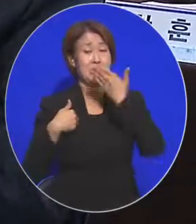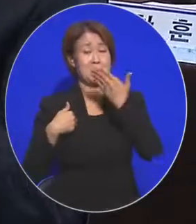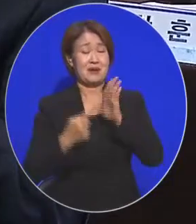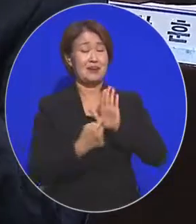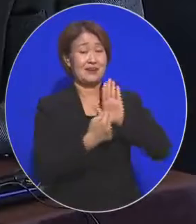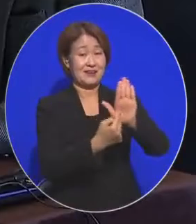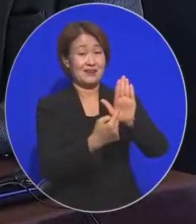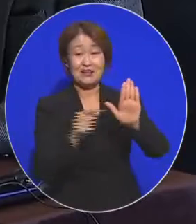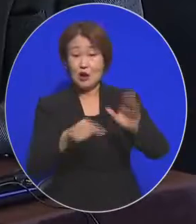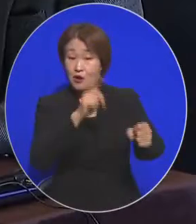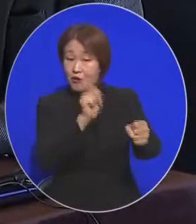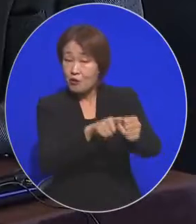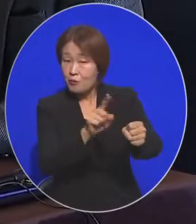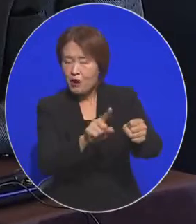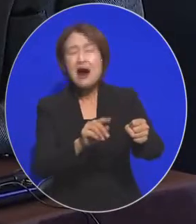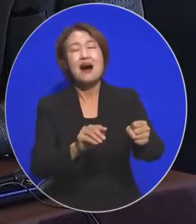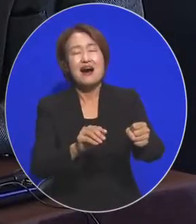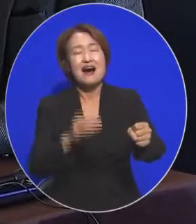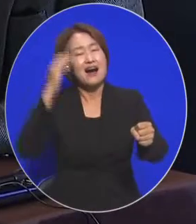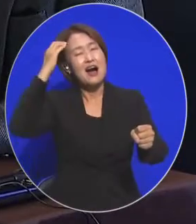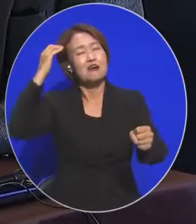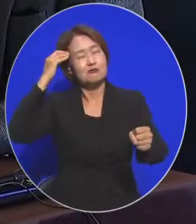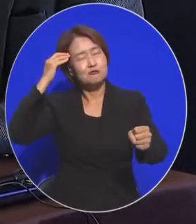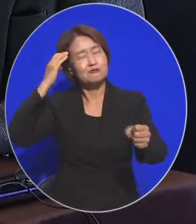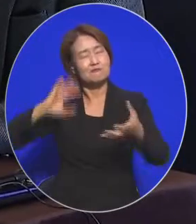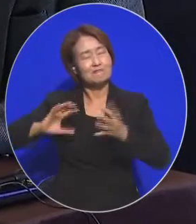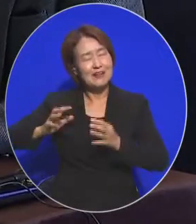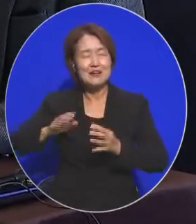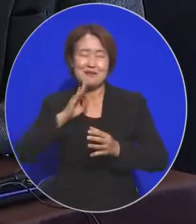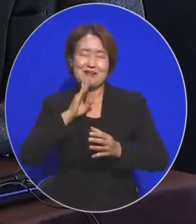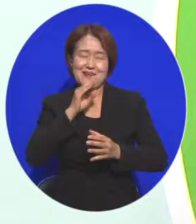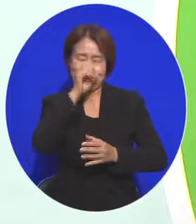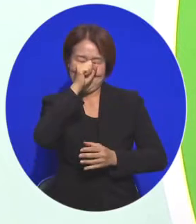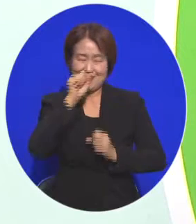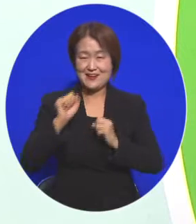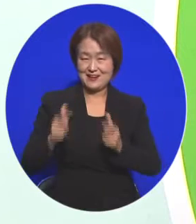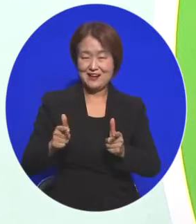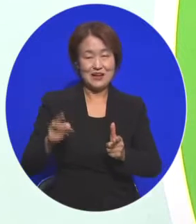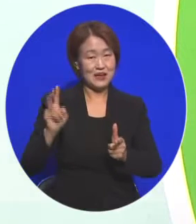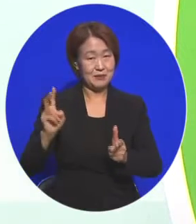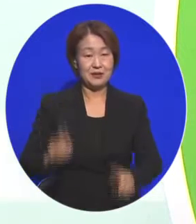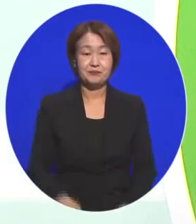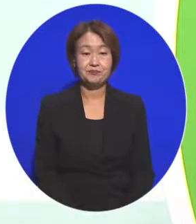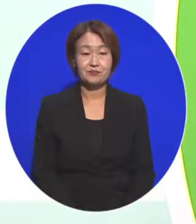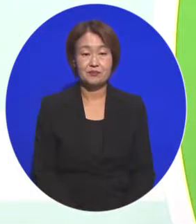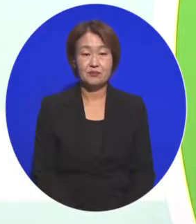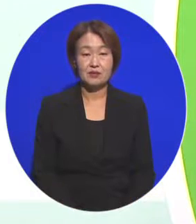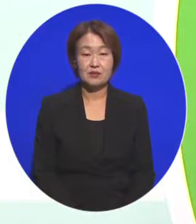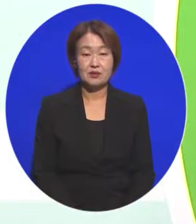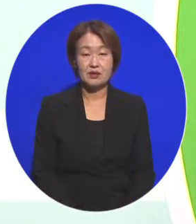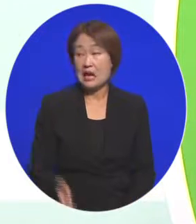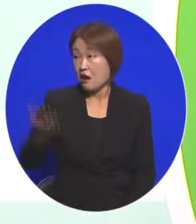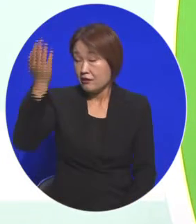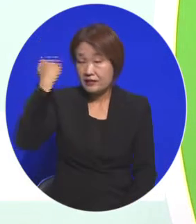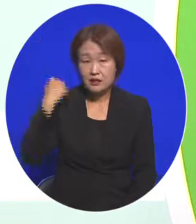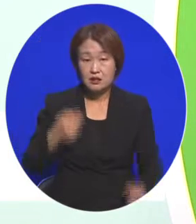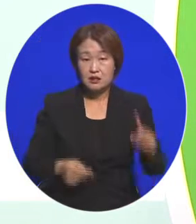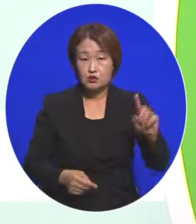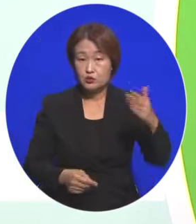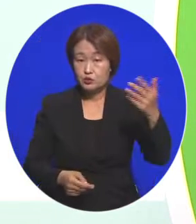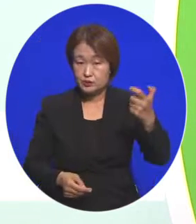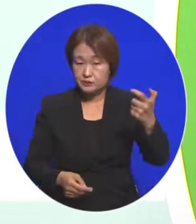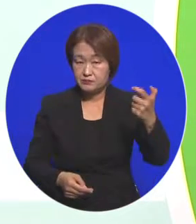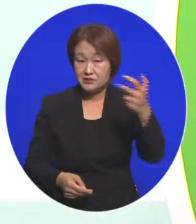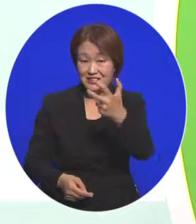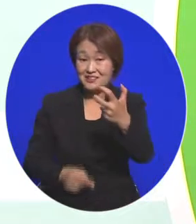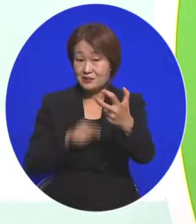같은 목표가 한국에게 새로운 기회가 될 것이라고 강조했습니다. 지난 60, 70년대 우리